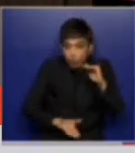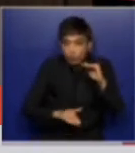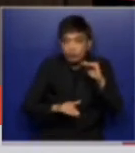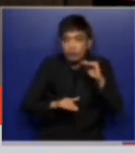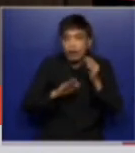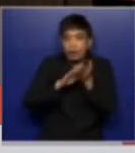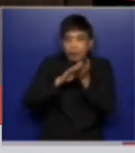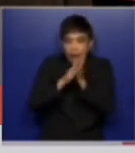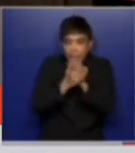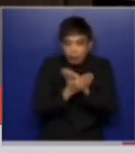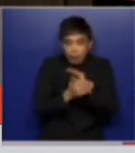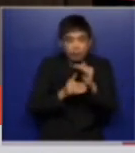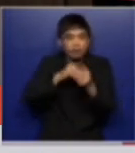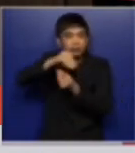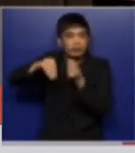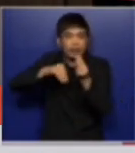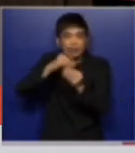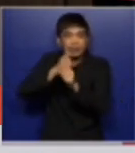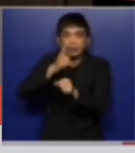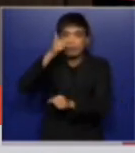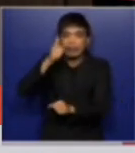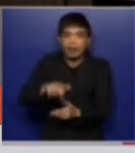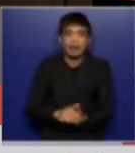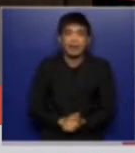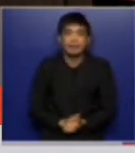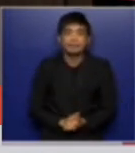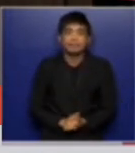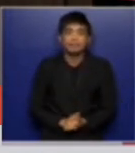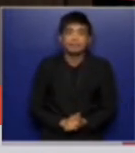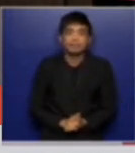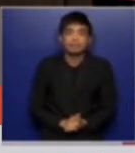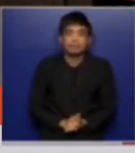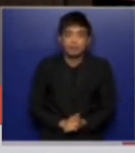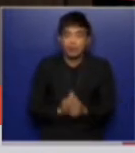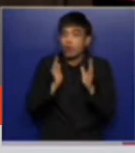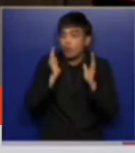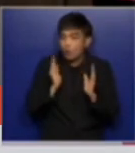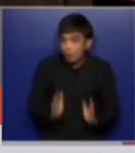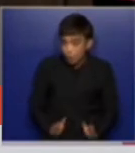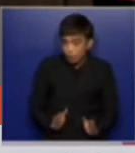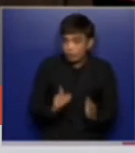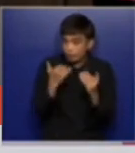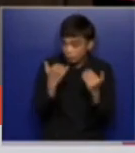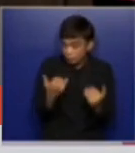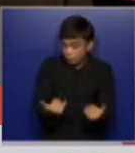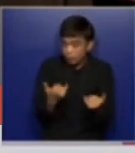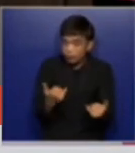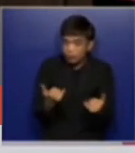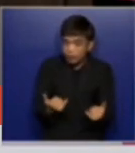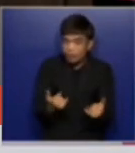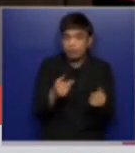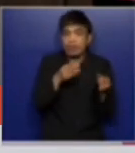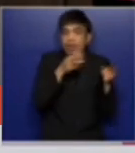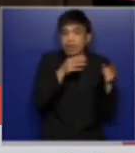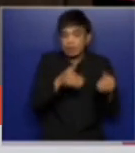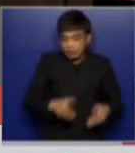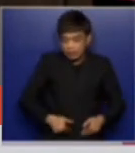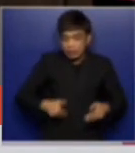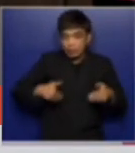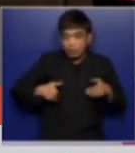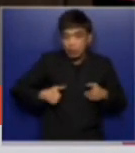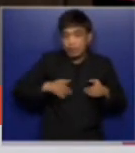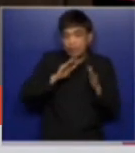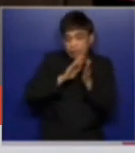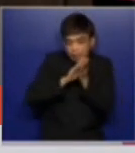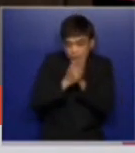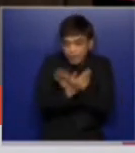จะกลับเคลื่อนทางเศรษฐกิจได้ท่านประธานที่เคารพครับผู้คนในปัจจุบันนี้มีวิถีชีวิตที่มีความเปลี่ยนแปลง